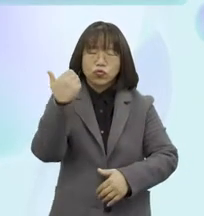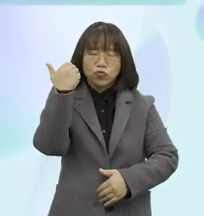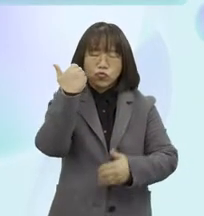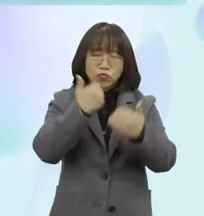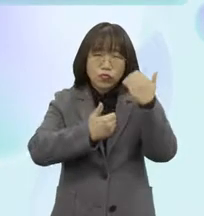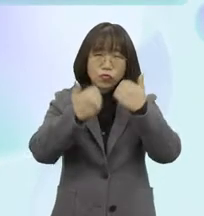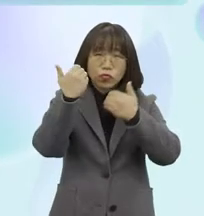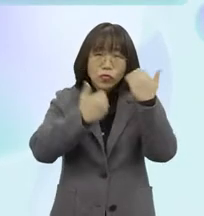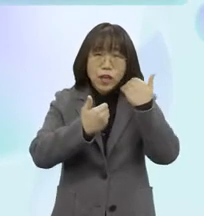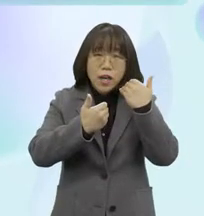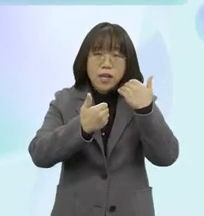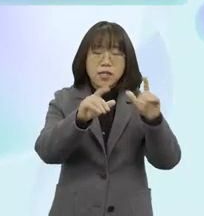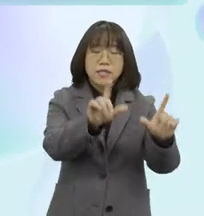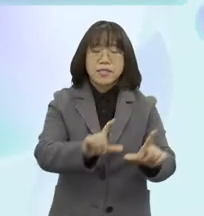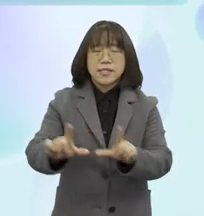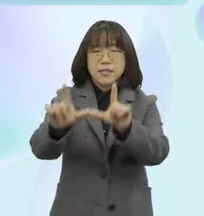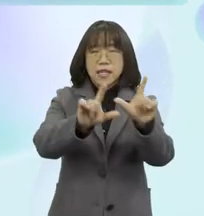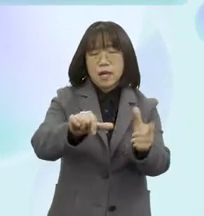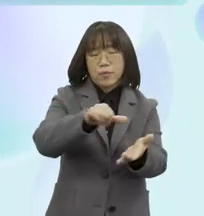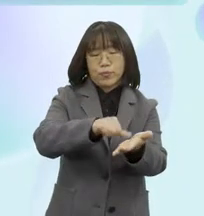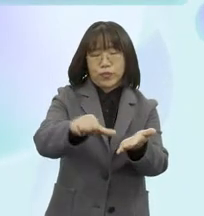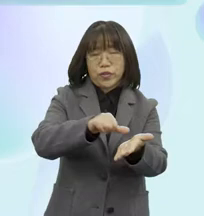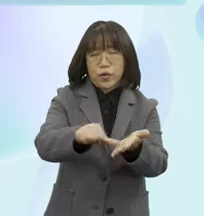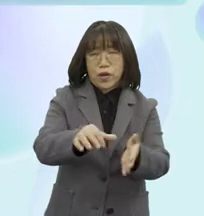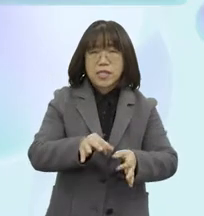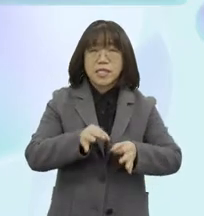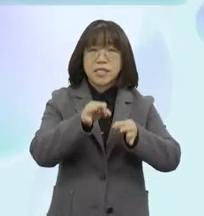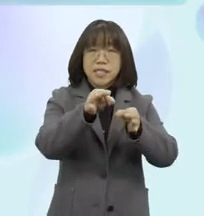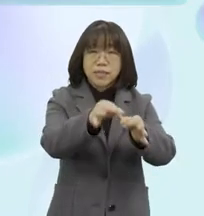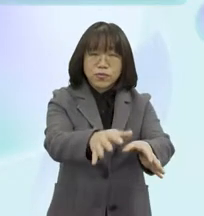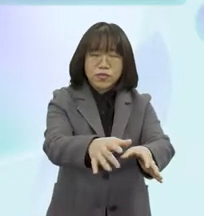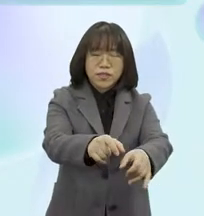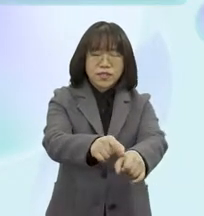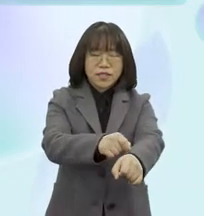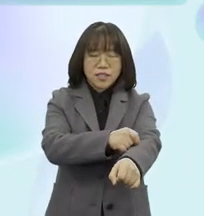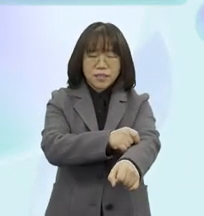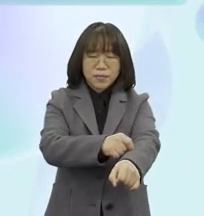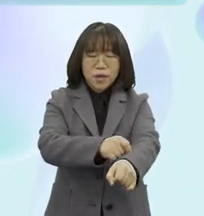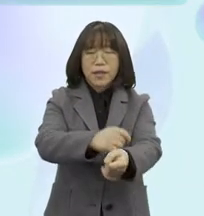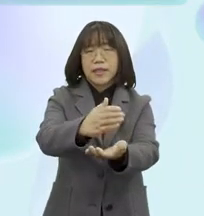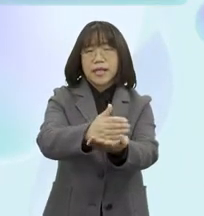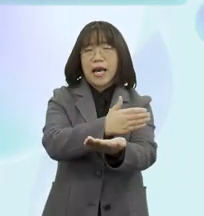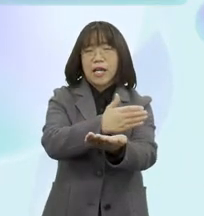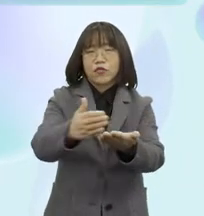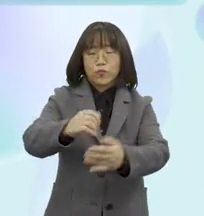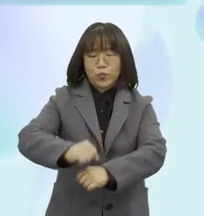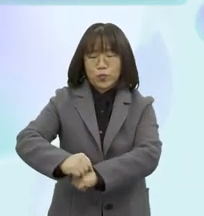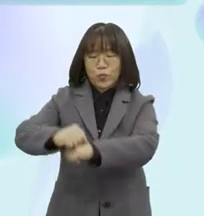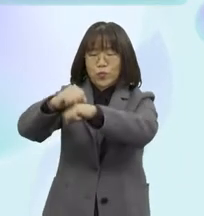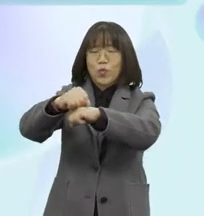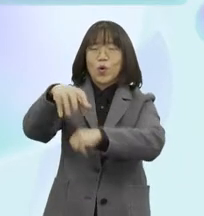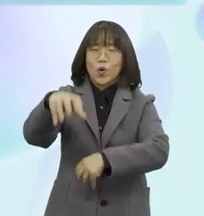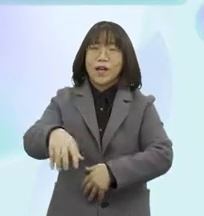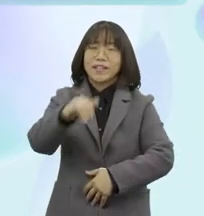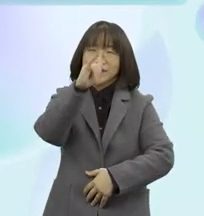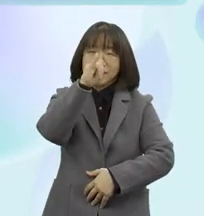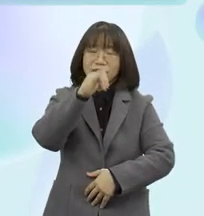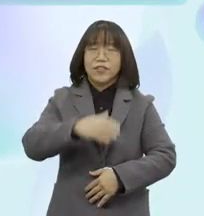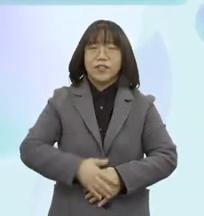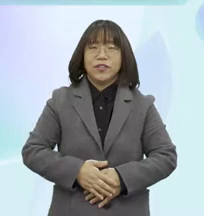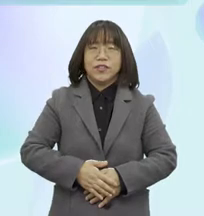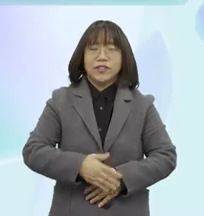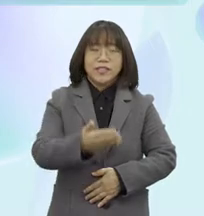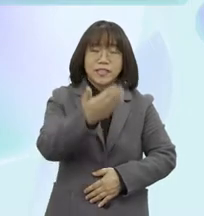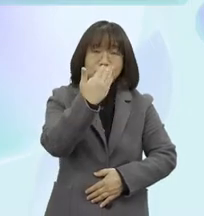강성우 에는 주민 누구나 언제든 생필품을 기부할 수 있는 특별한 나눔 곳간이 있습니다 특히 나눔